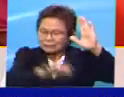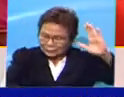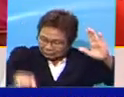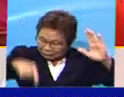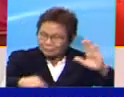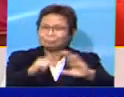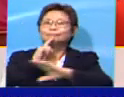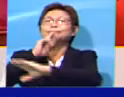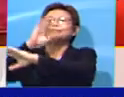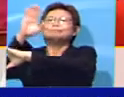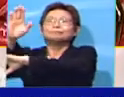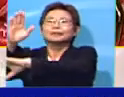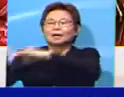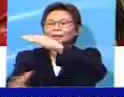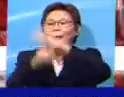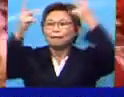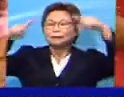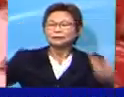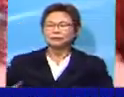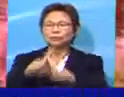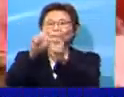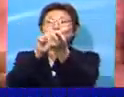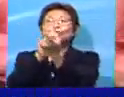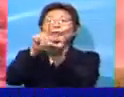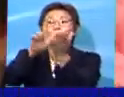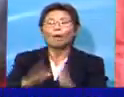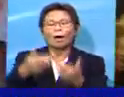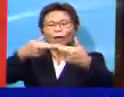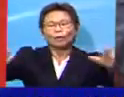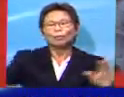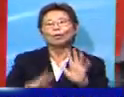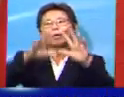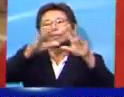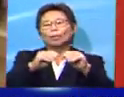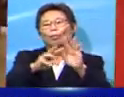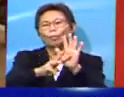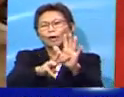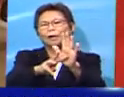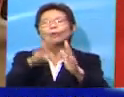juga naib Presiden UMNO ditemui media selepas merasmikan mesyuarat perwakilan